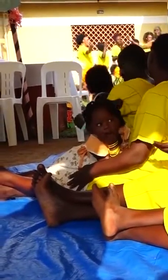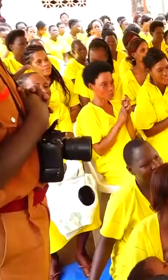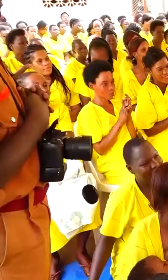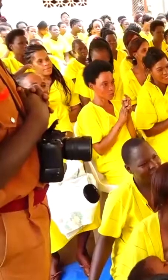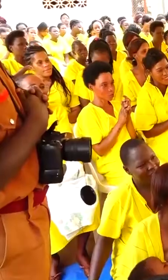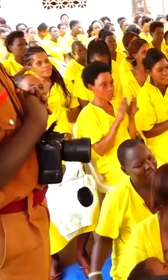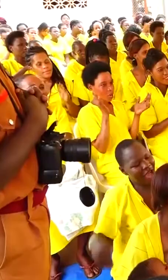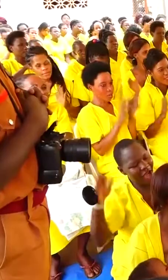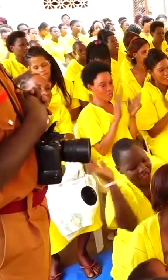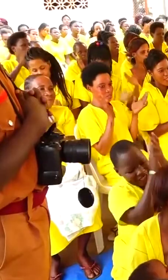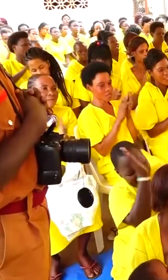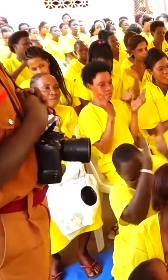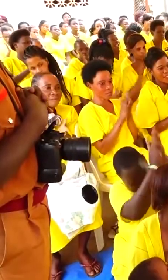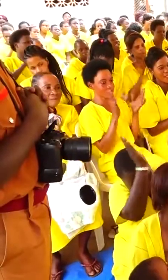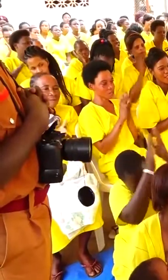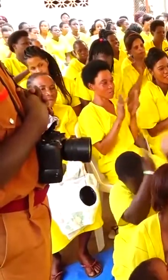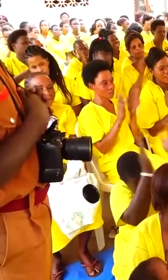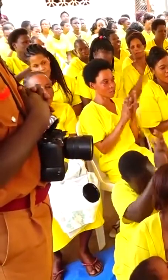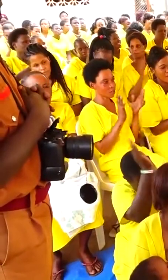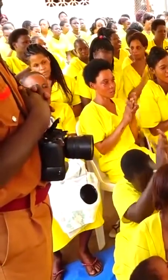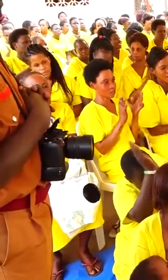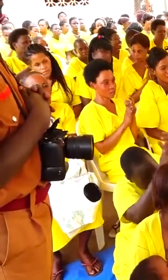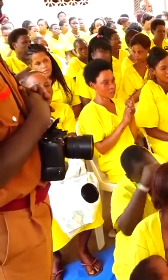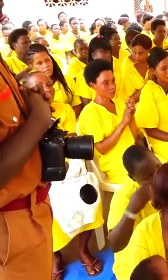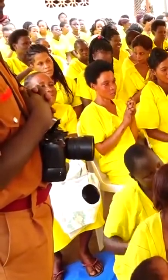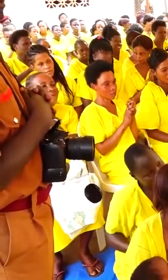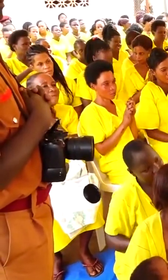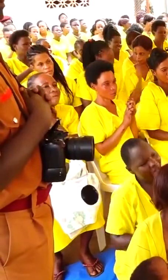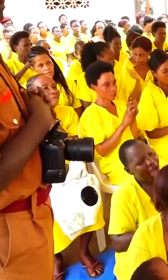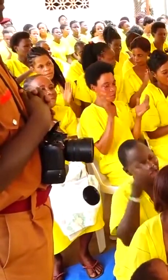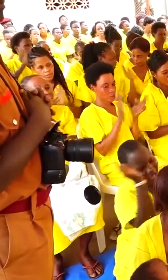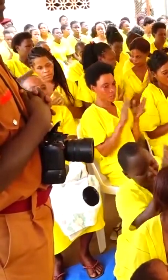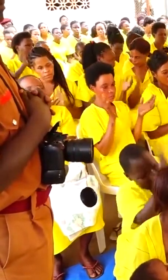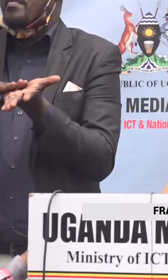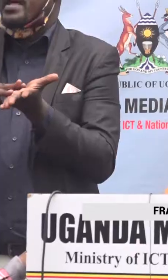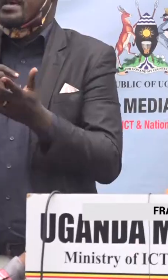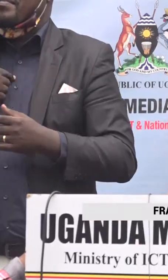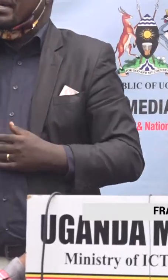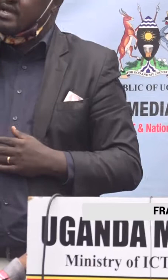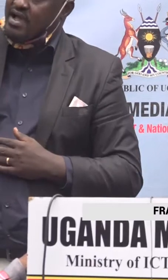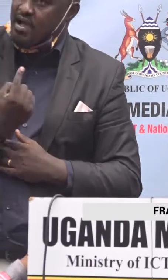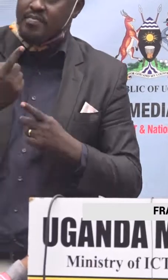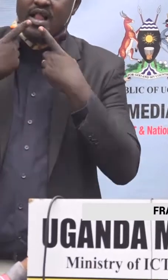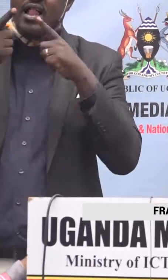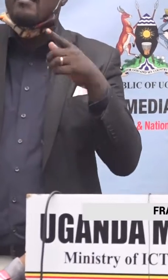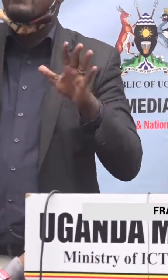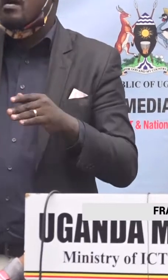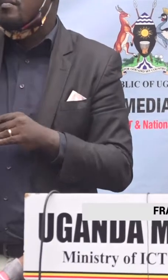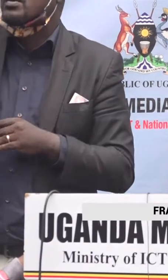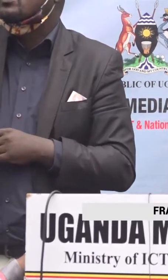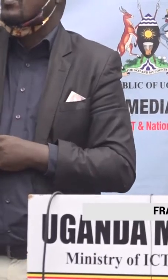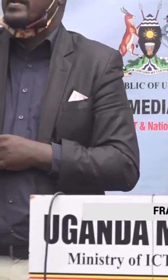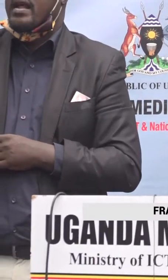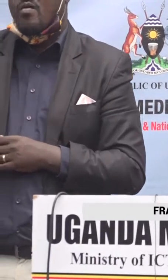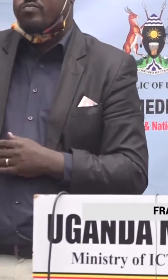bwe yakeberebwa era n'azuulibwamu ekirwadde kya COVID-19 wabula nti yamala dda okwawula ku basibe abalala. Twafunenyeyo omuntu omu gwe